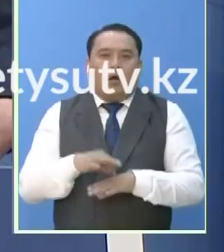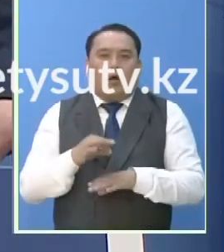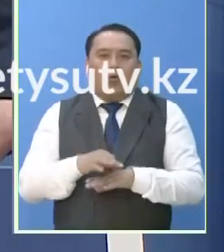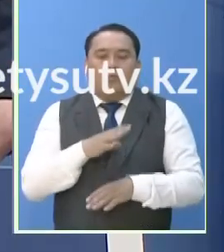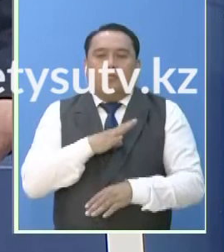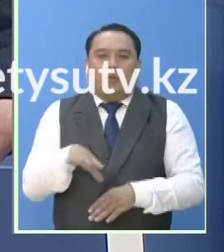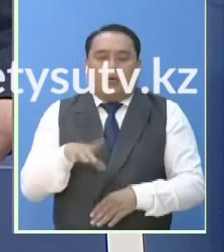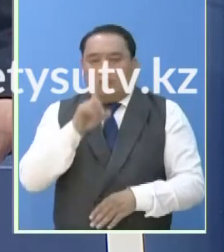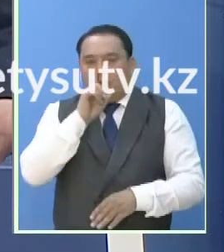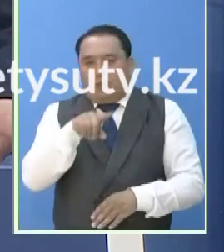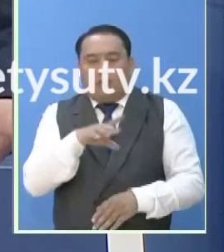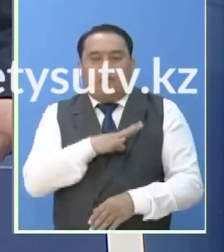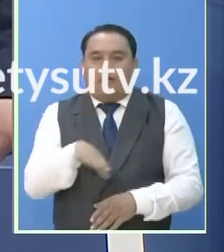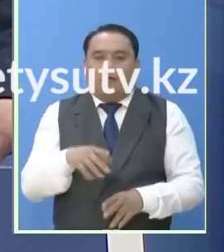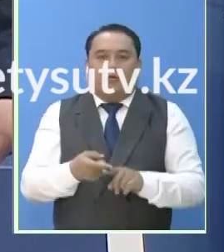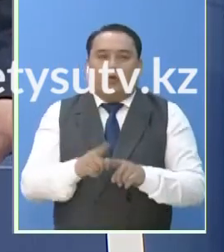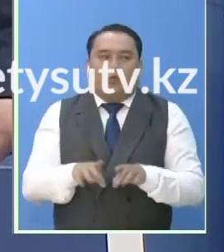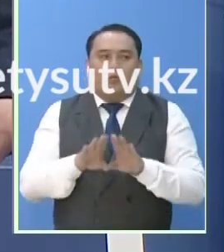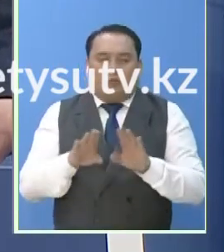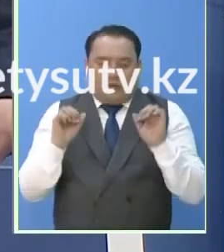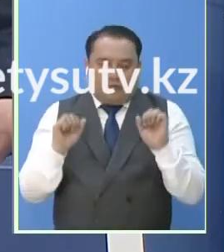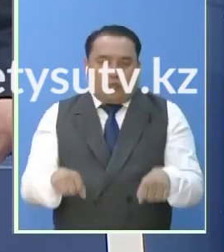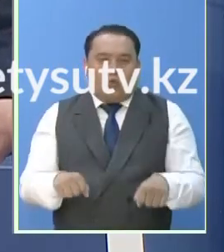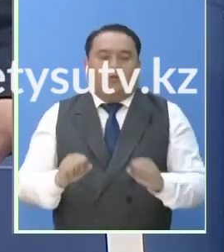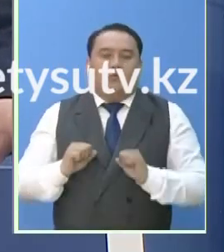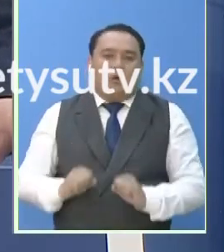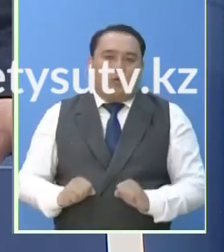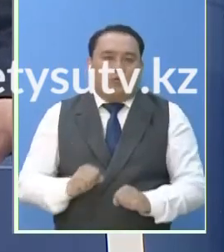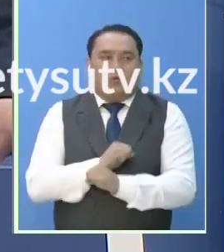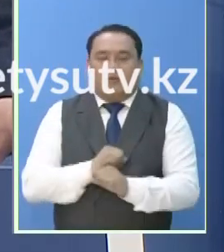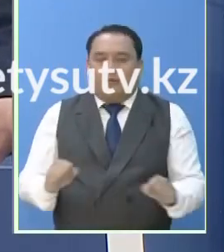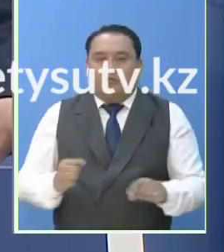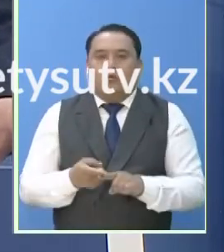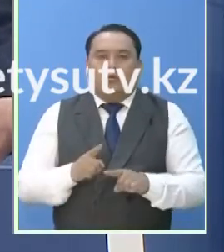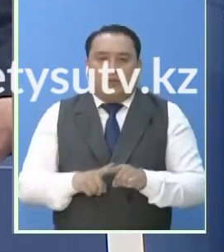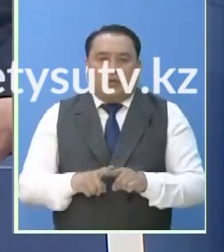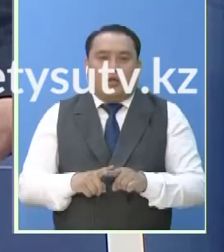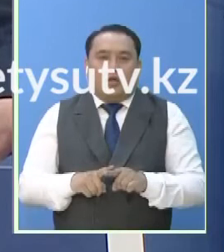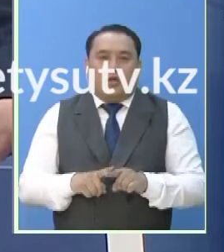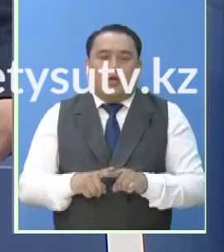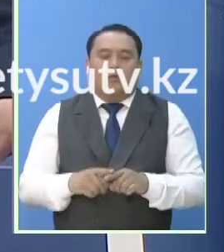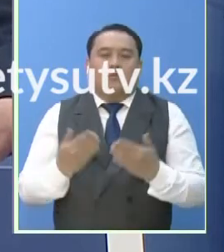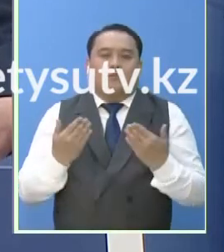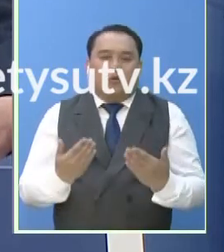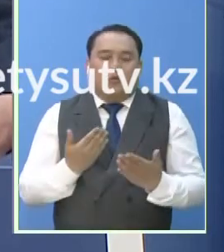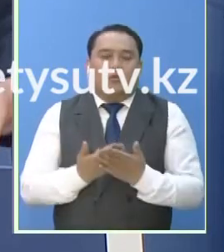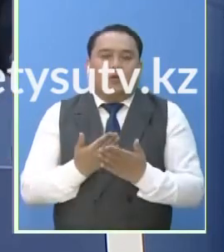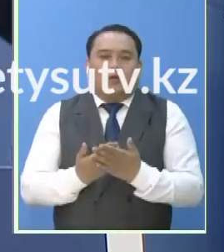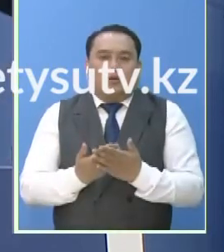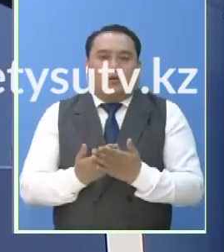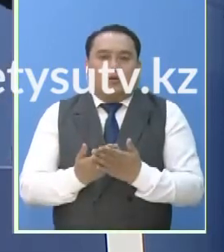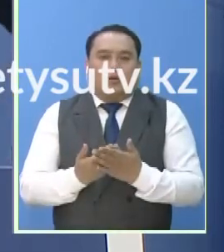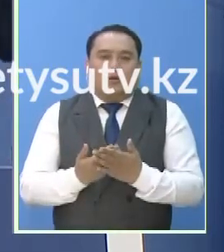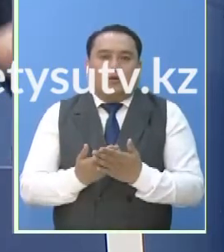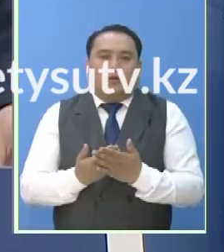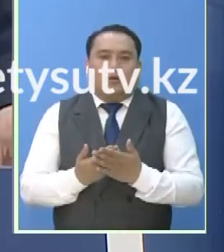ондай пикир жок. Сол күйүндө мисалы азыр толук болмайды. Сондуктан ал күнгө дейин мисалы осы